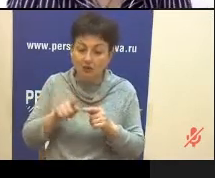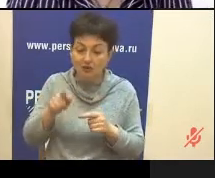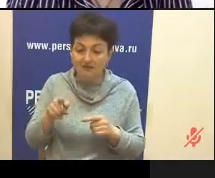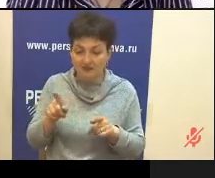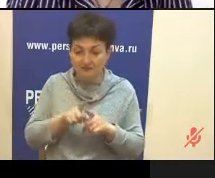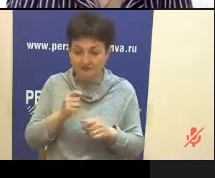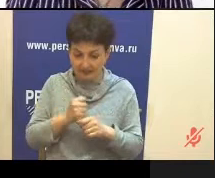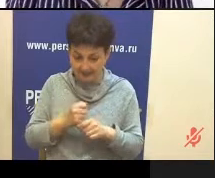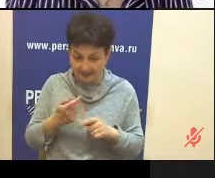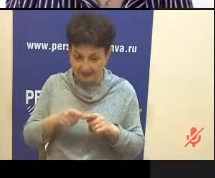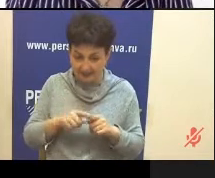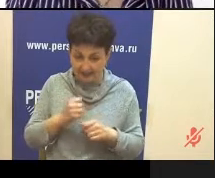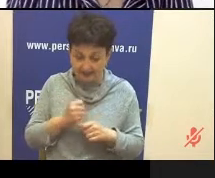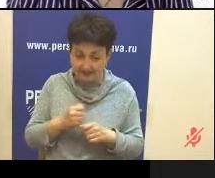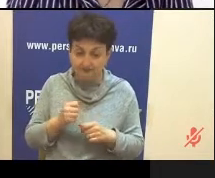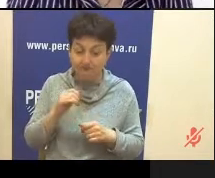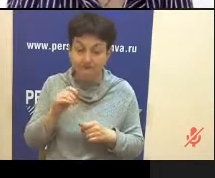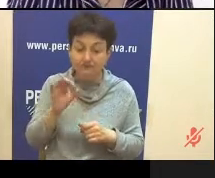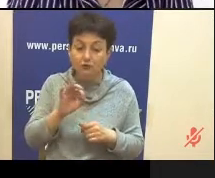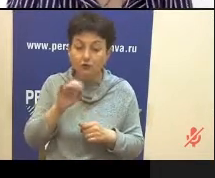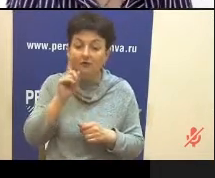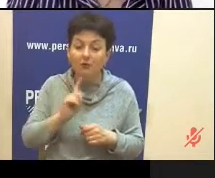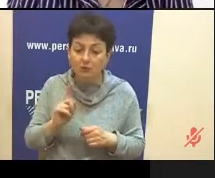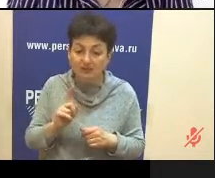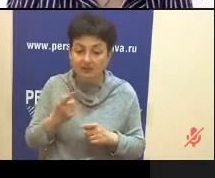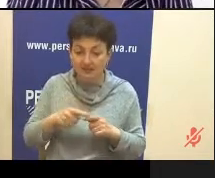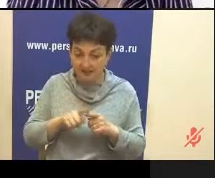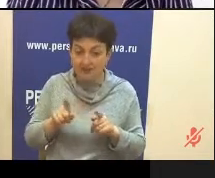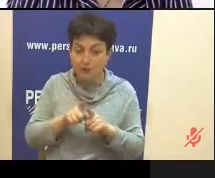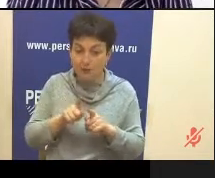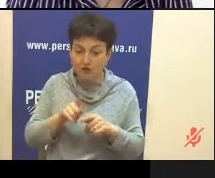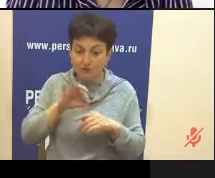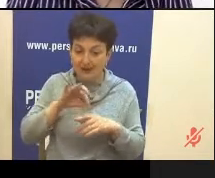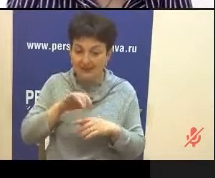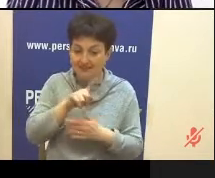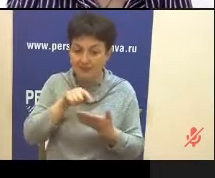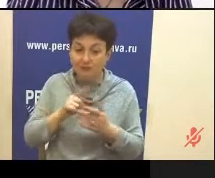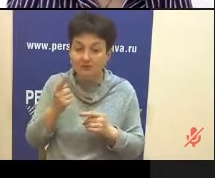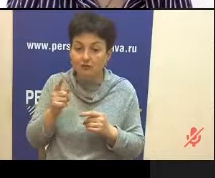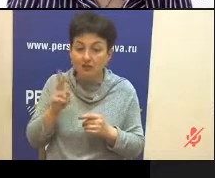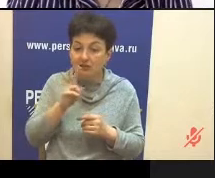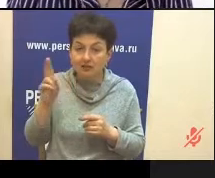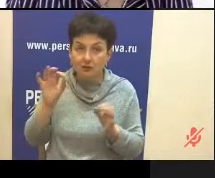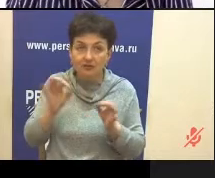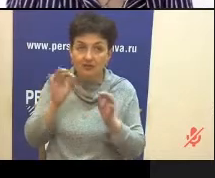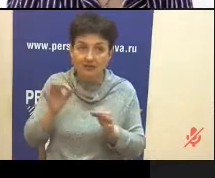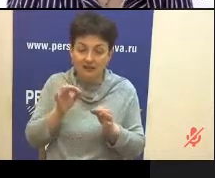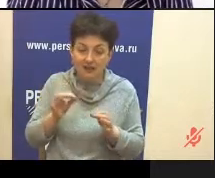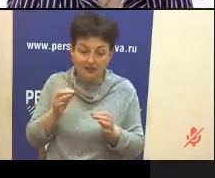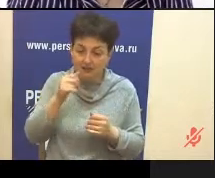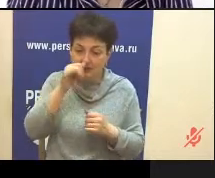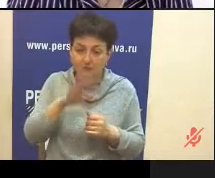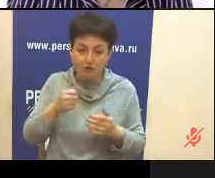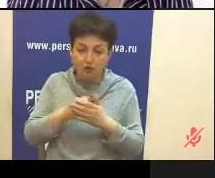делаете. А по поводу вкусноты. Это тоже очень болезненный вопрос, потому что никто никогда не